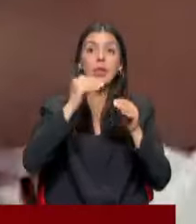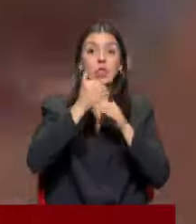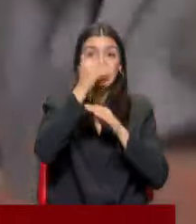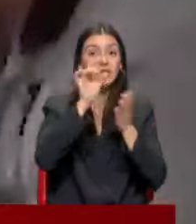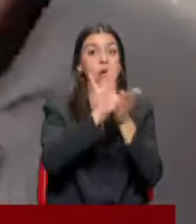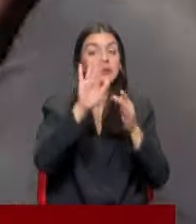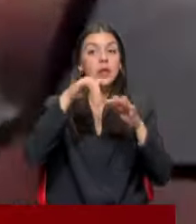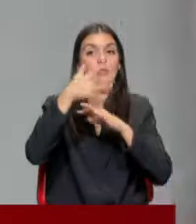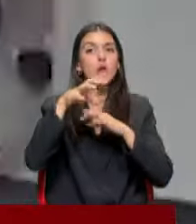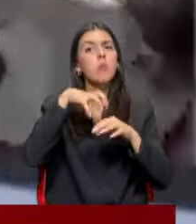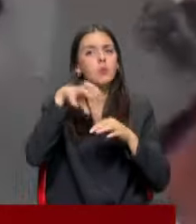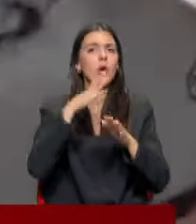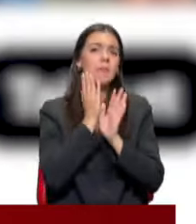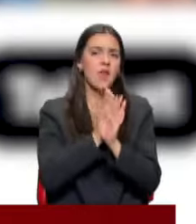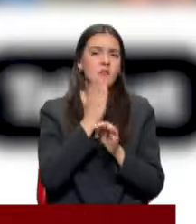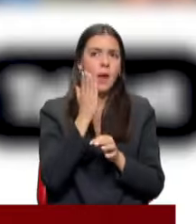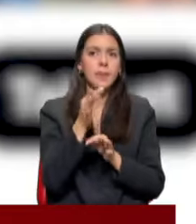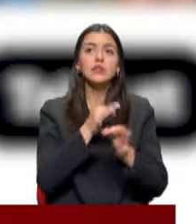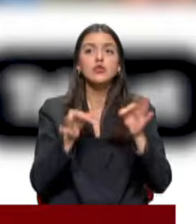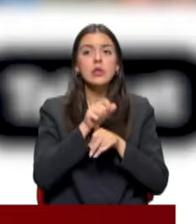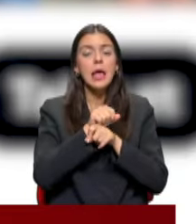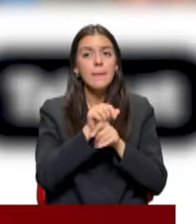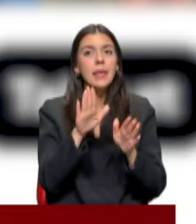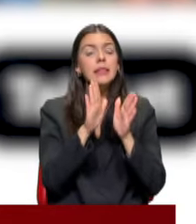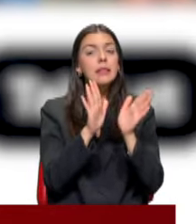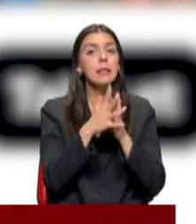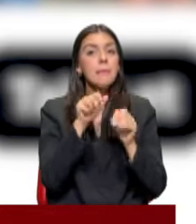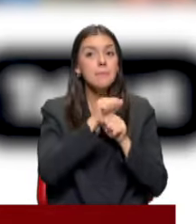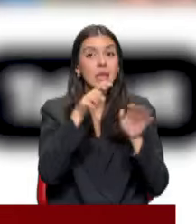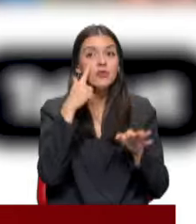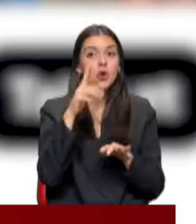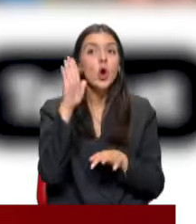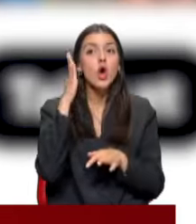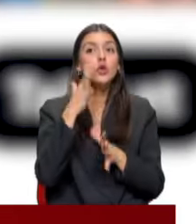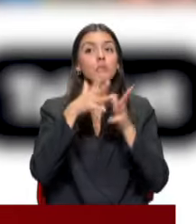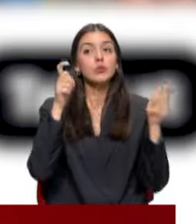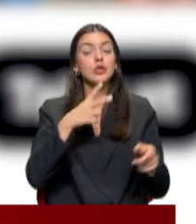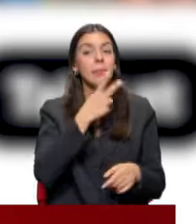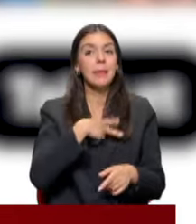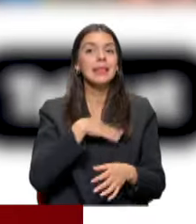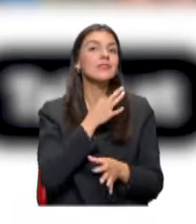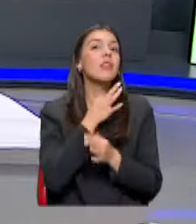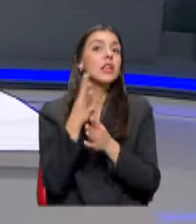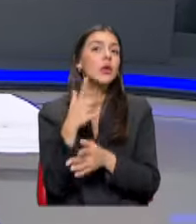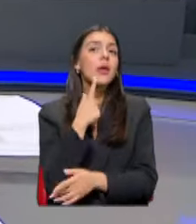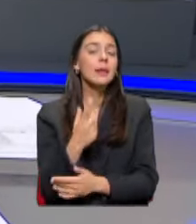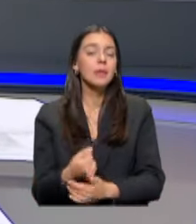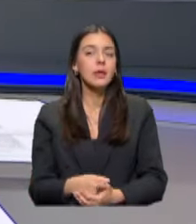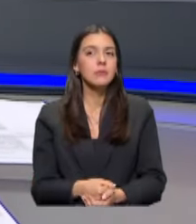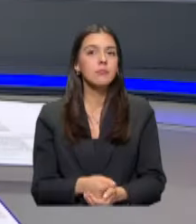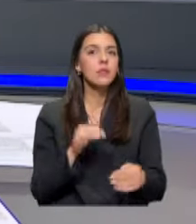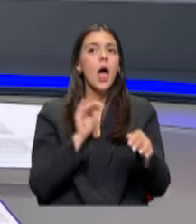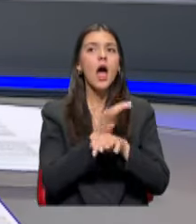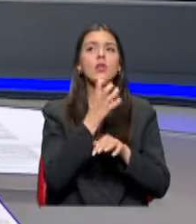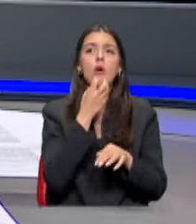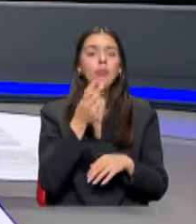atıldıktan sonra programına devam etti. Sosyal medya hesabından da Kocaeli Büyükşehir Belediyesi'ne teşekkür etti. Hayatı